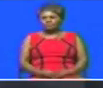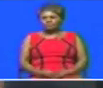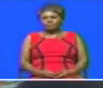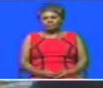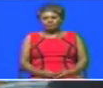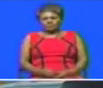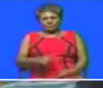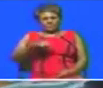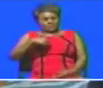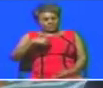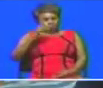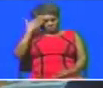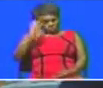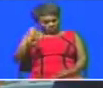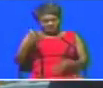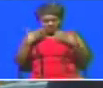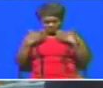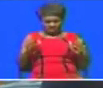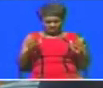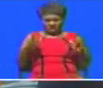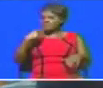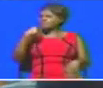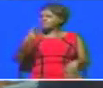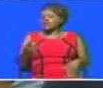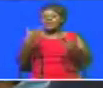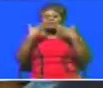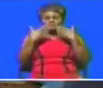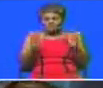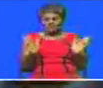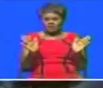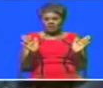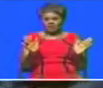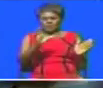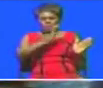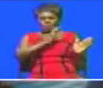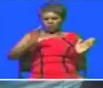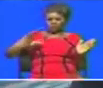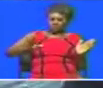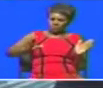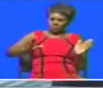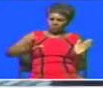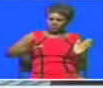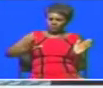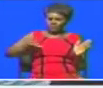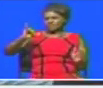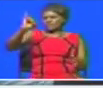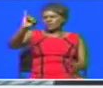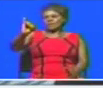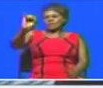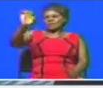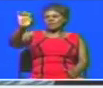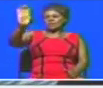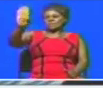As you are all aware, and we have informed the commission, that is the IEBC